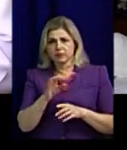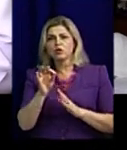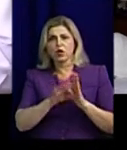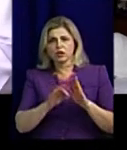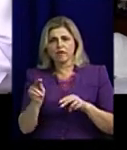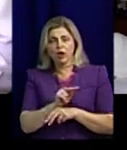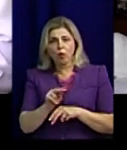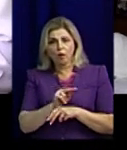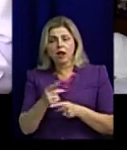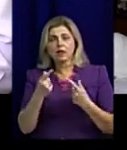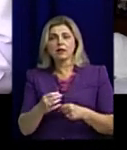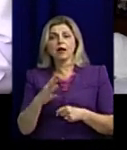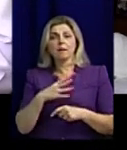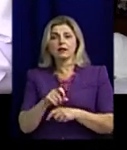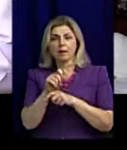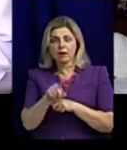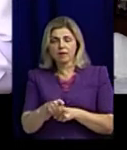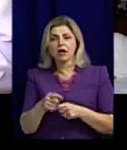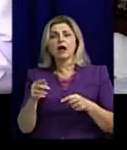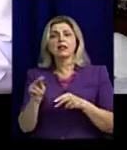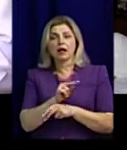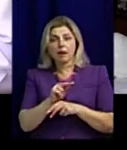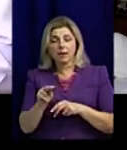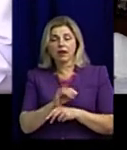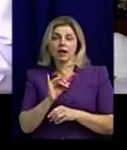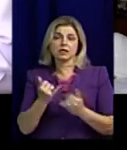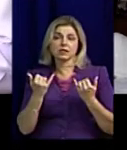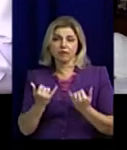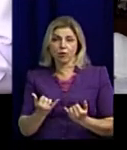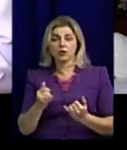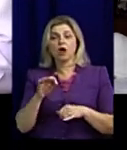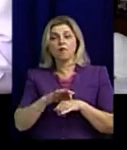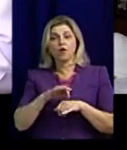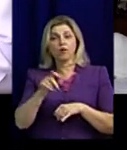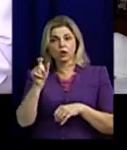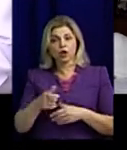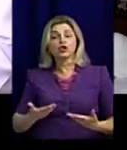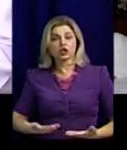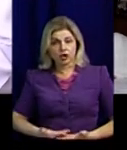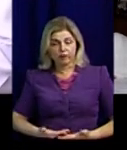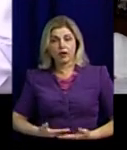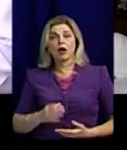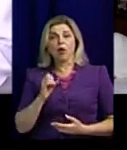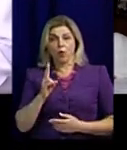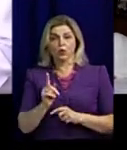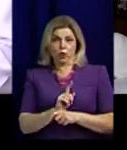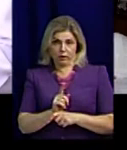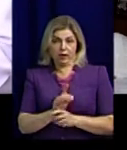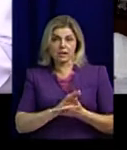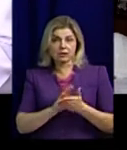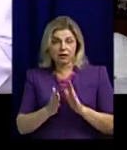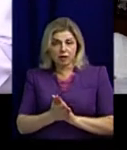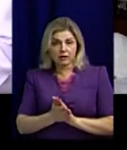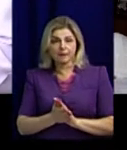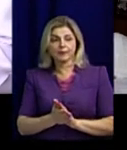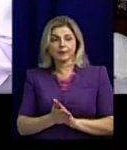була призначена відповідна терапія, і на сьогоднішній день хворий жив, він